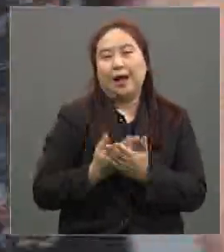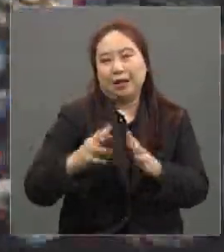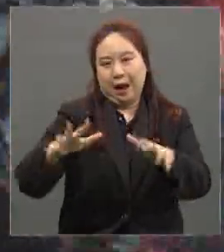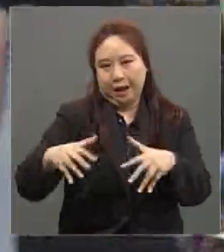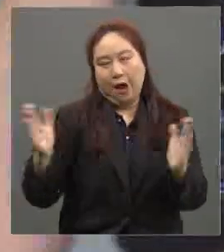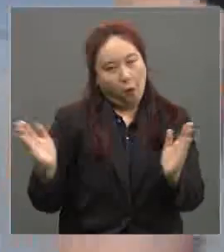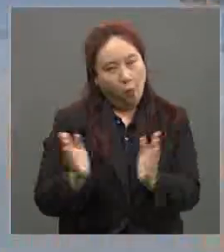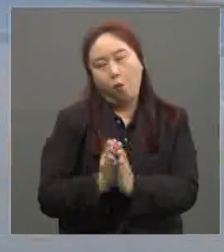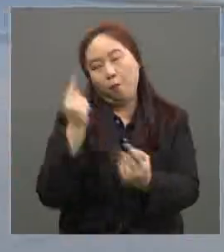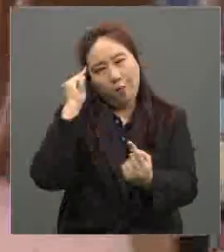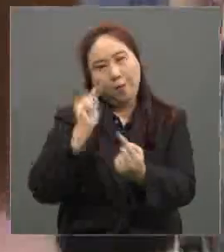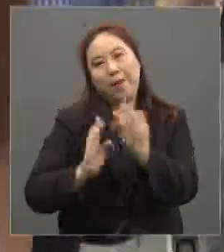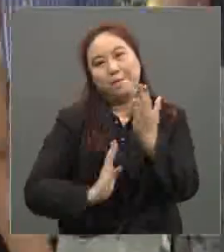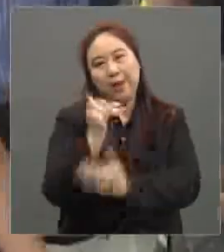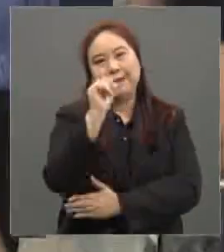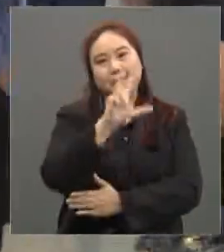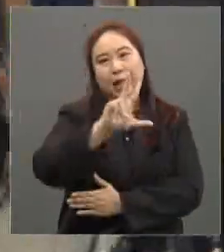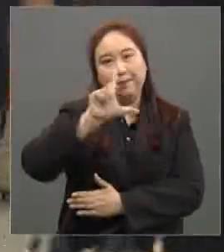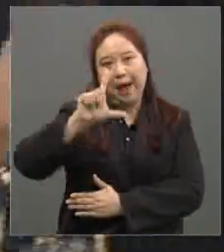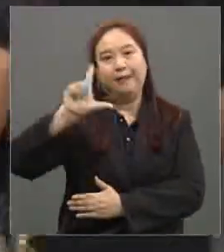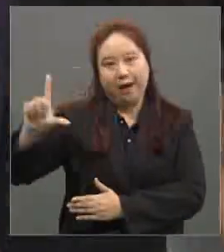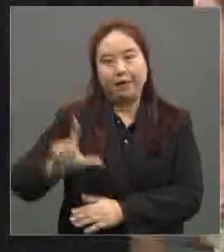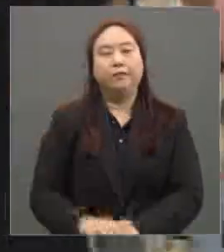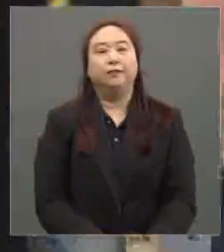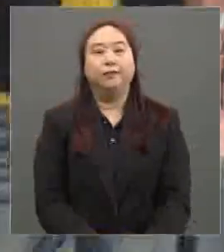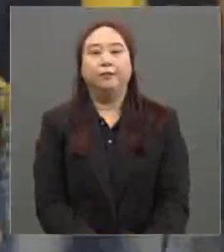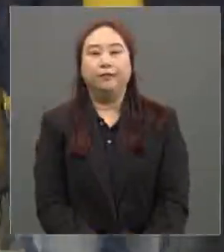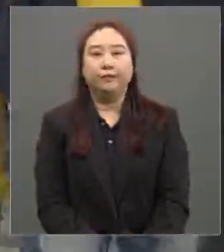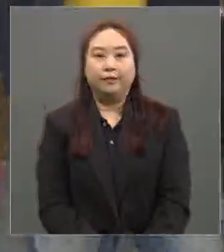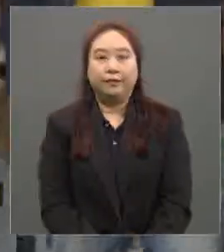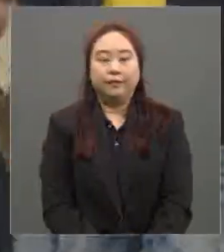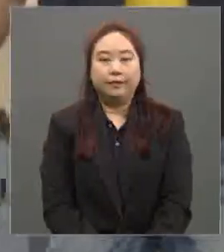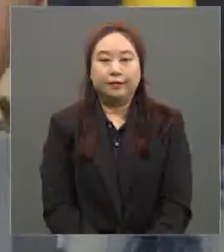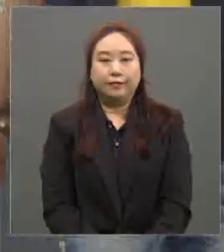เป็นไปตามเป้าหมายคือ 3ล้านล้านบาทครับ